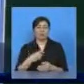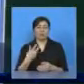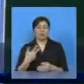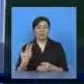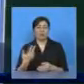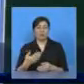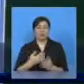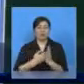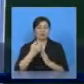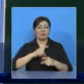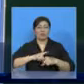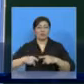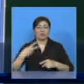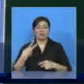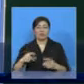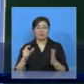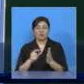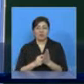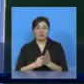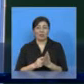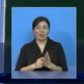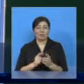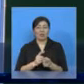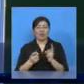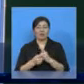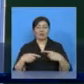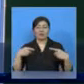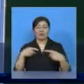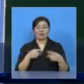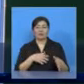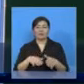человека превысили скорость, 27 раз выезжали на встречную полосу движения.